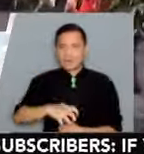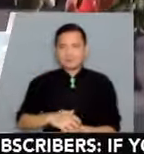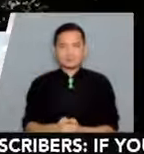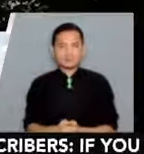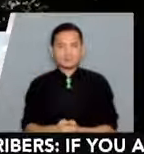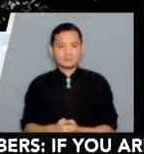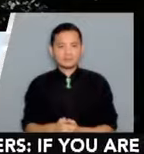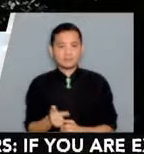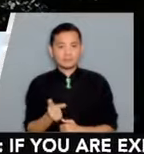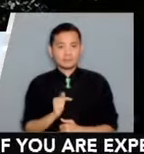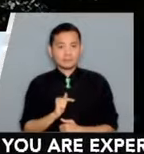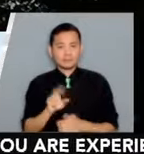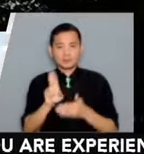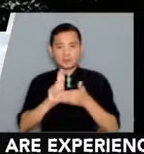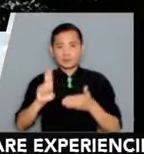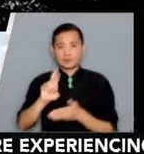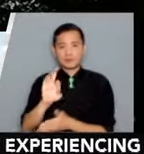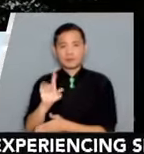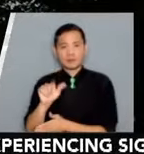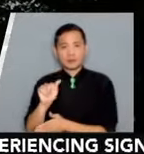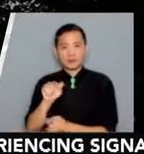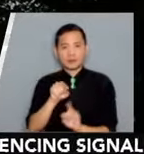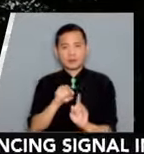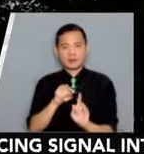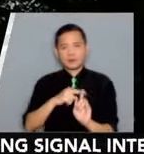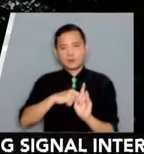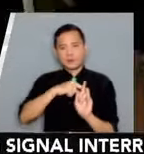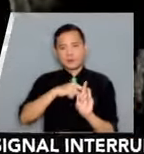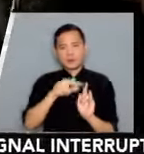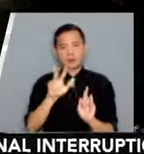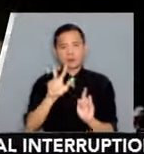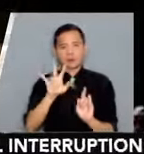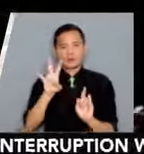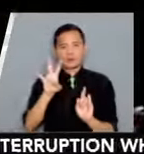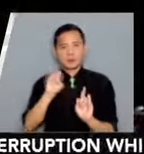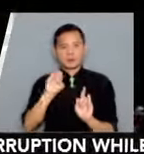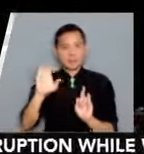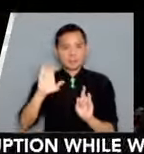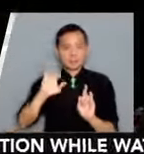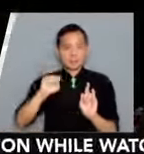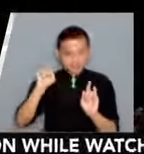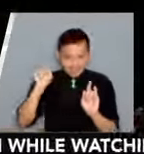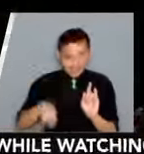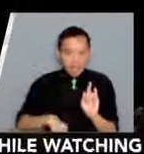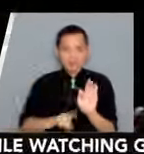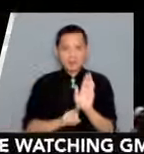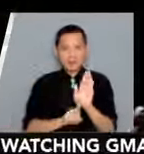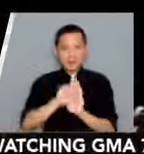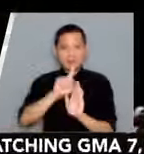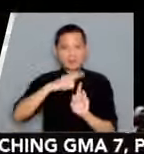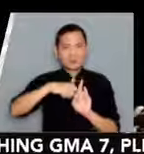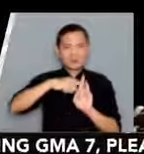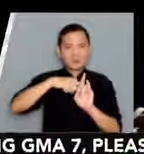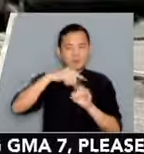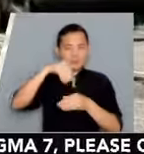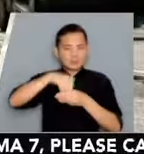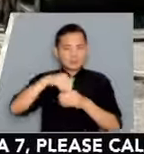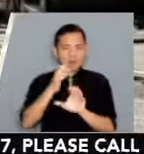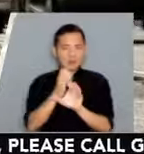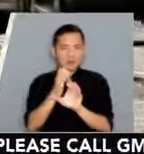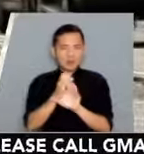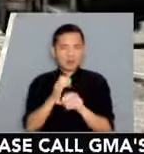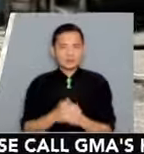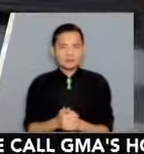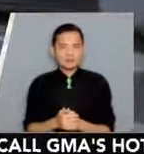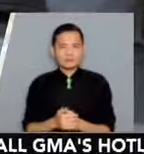Florida, pwedeng umakyat sa 37 degrees Celsius o higit pa ang temperatura sa loob ng sasakyan kahit nasa 24 degrees Celsius